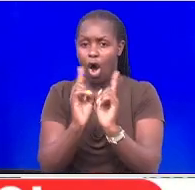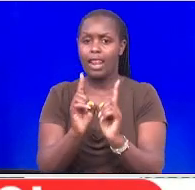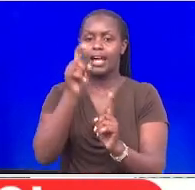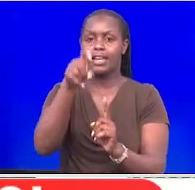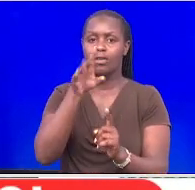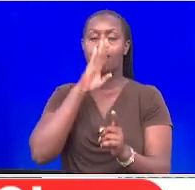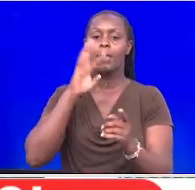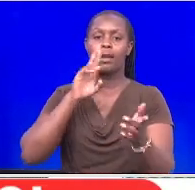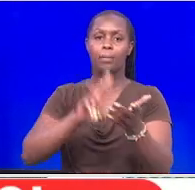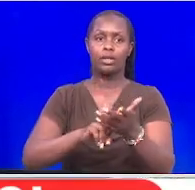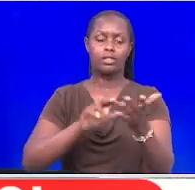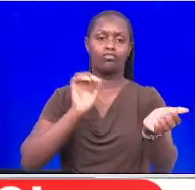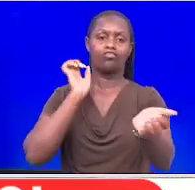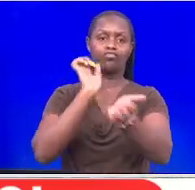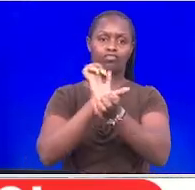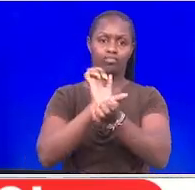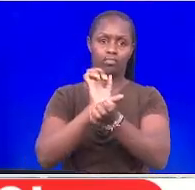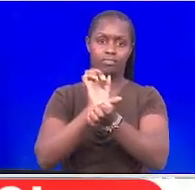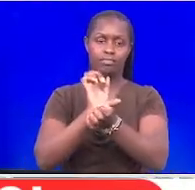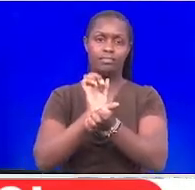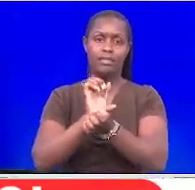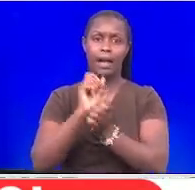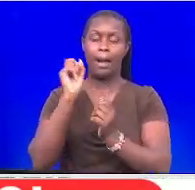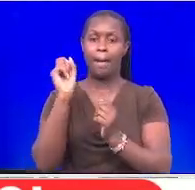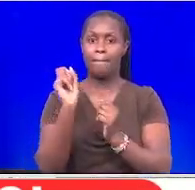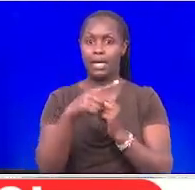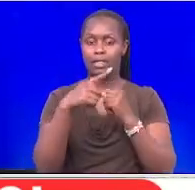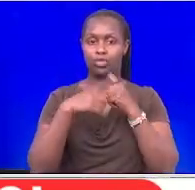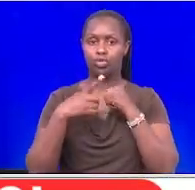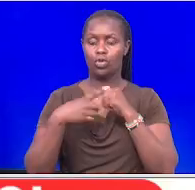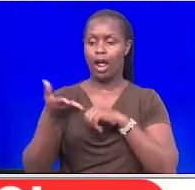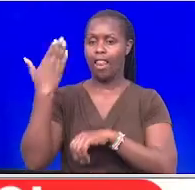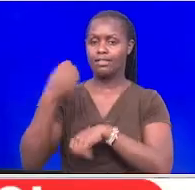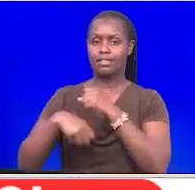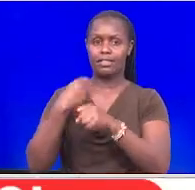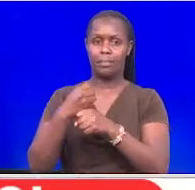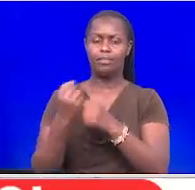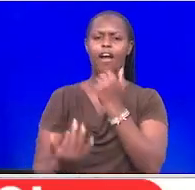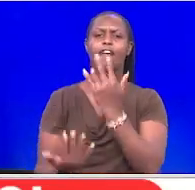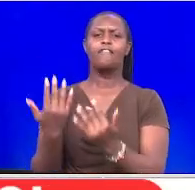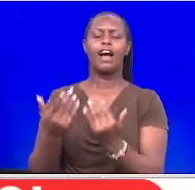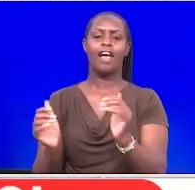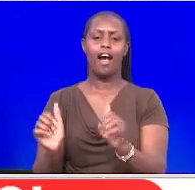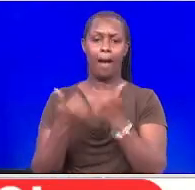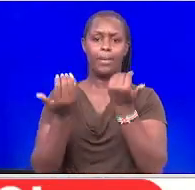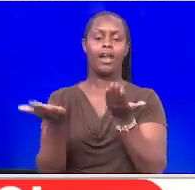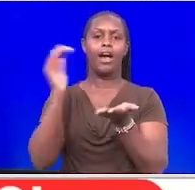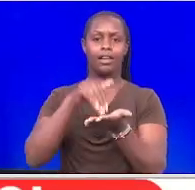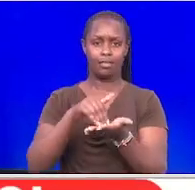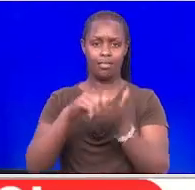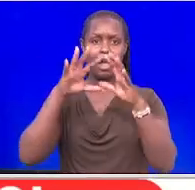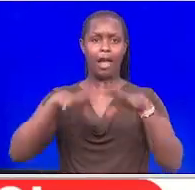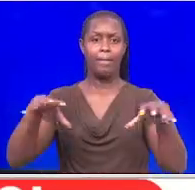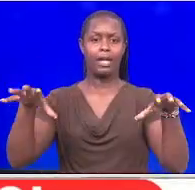hatua na washikwe. Hapo mwezi wa Juni mwaka jana, mkasa mwingine wa moto ulishuhudiwa katika soko hili la